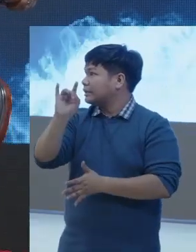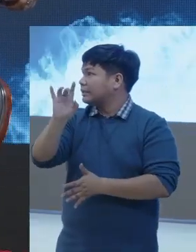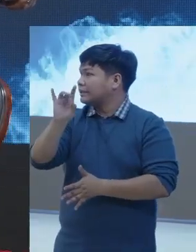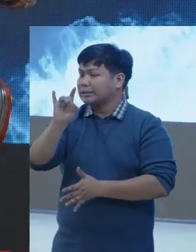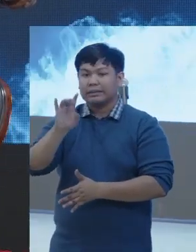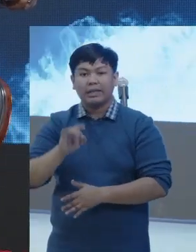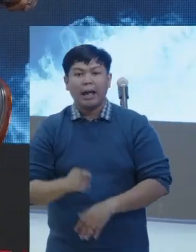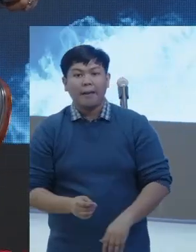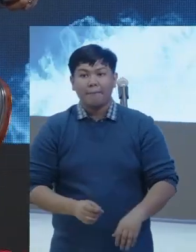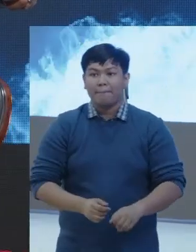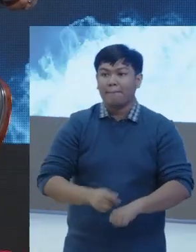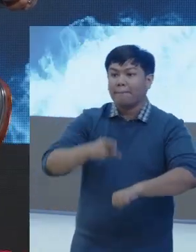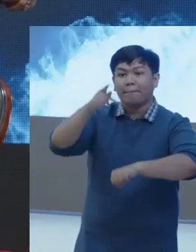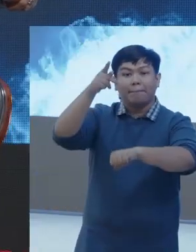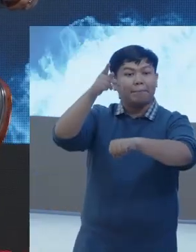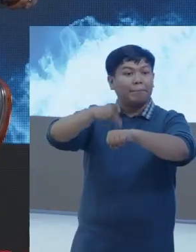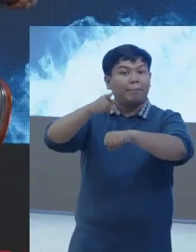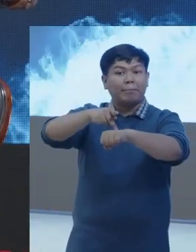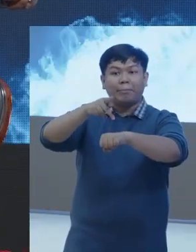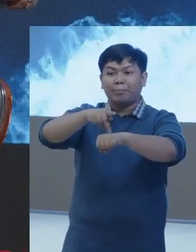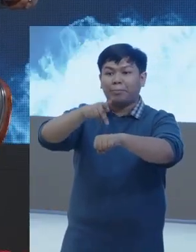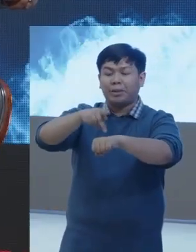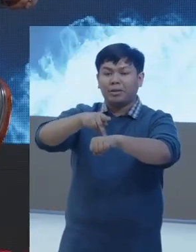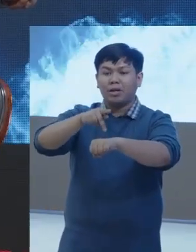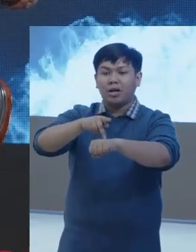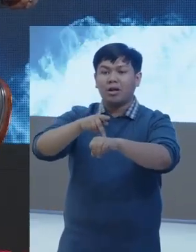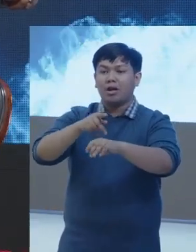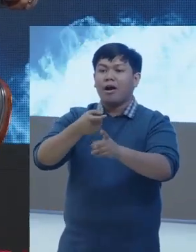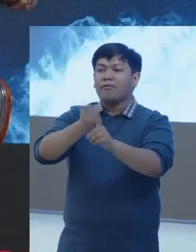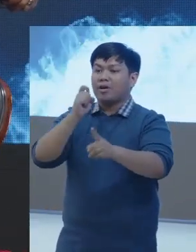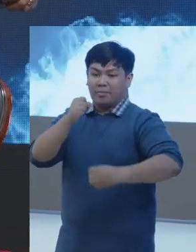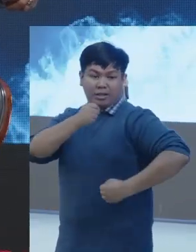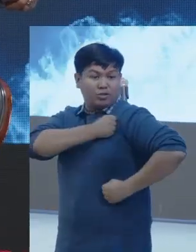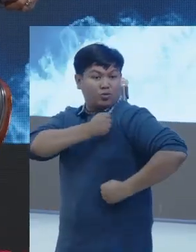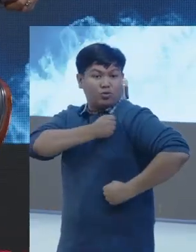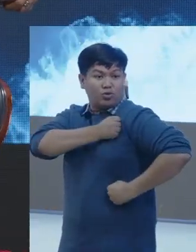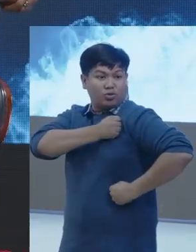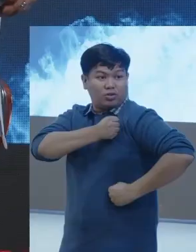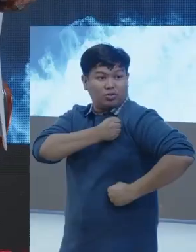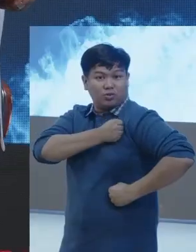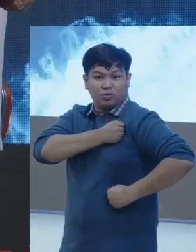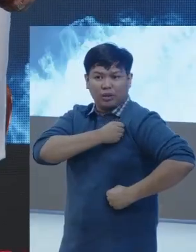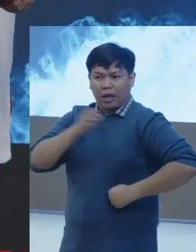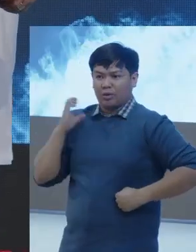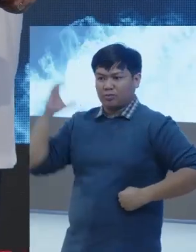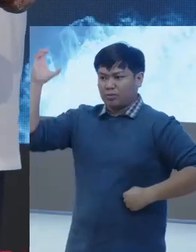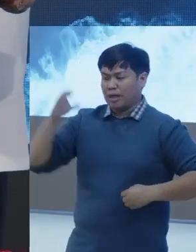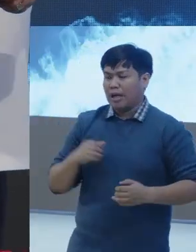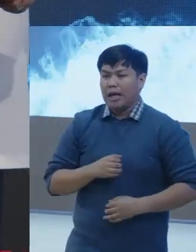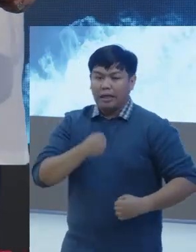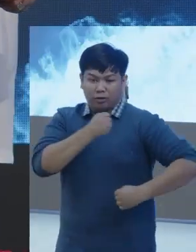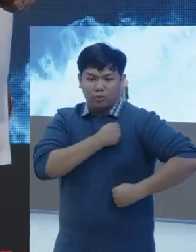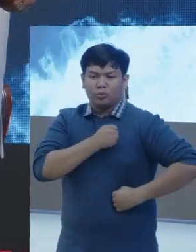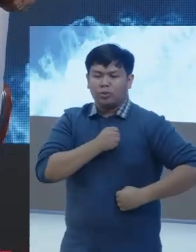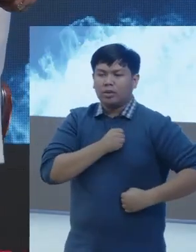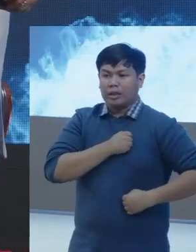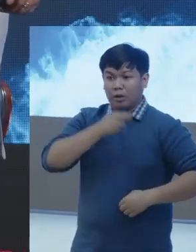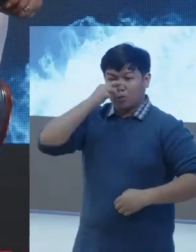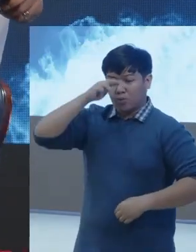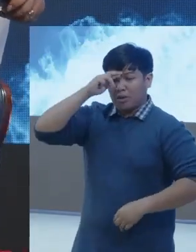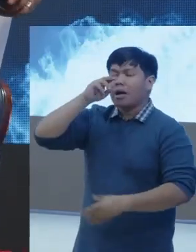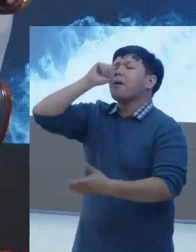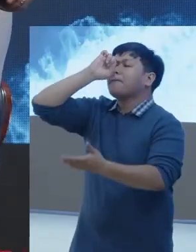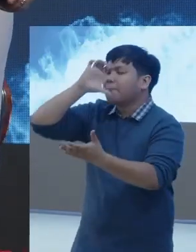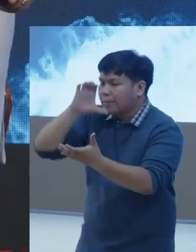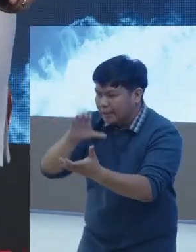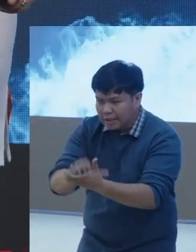nagre-report si Peter pagkagaling niya kay Cornelius. Si Cornelius ay isang hentil. Na-convert si Cornelius pamamagitan ng salita